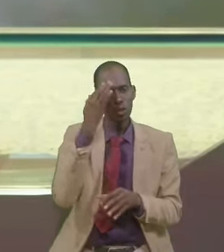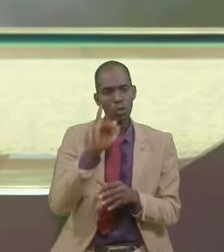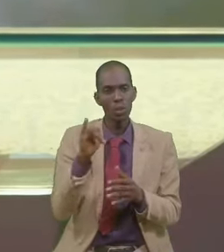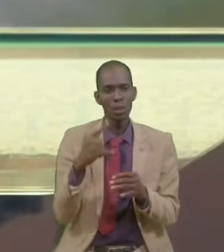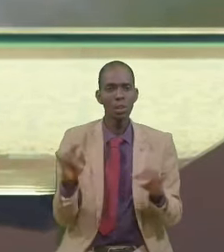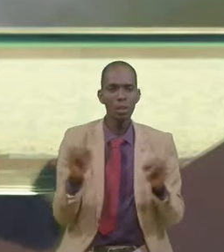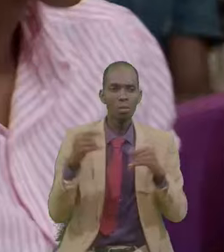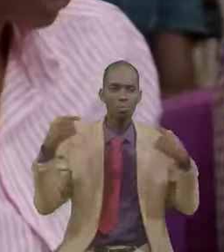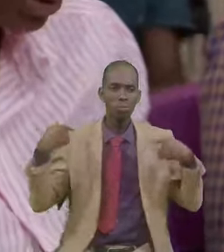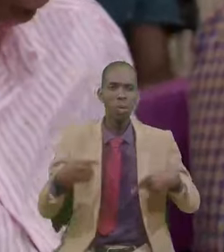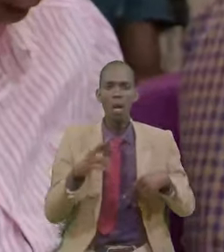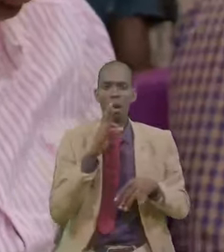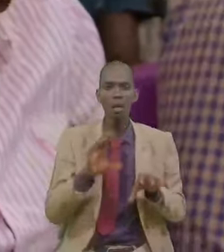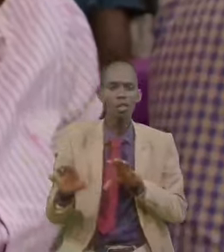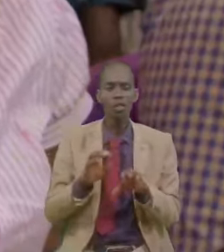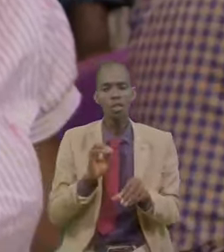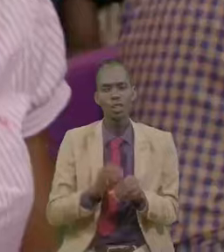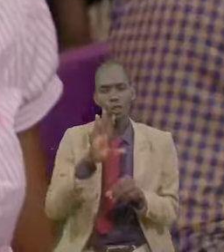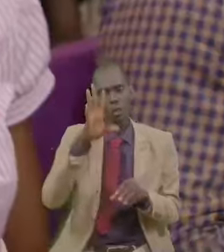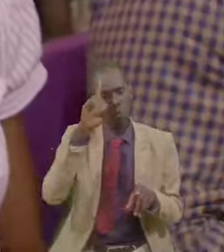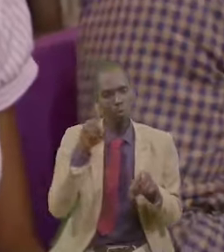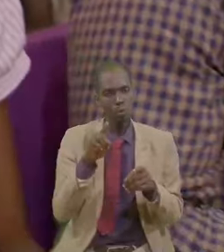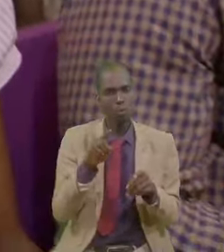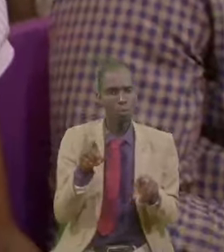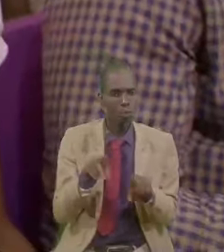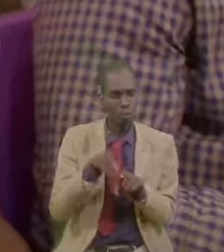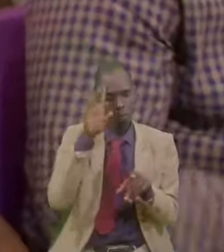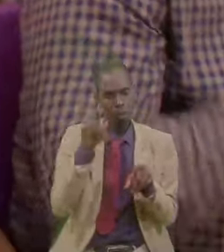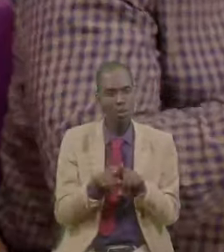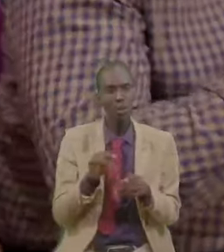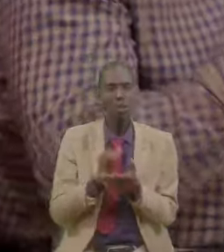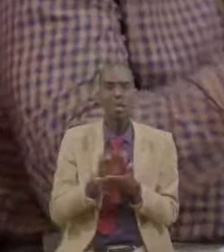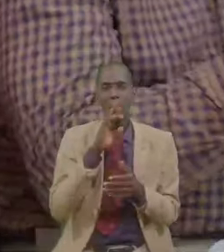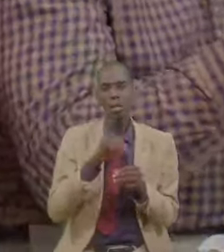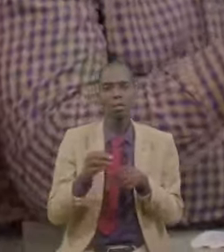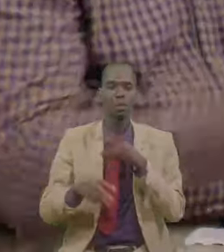vos frères dans le monde. J'ai vaincu.